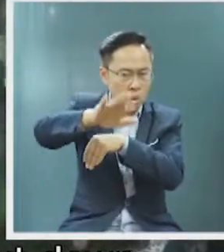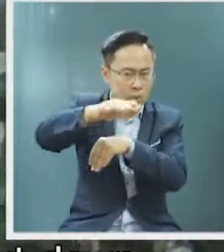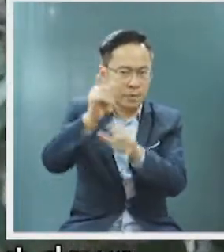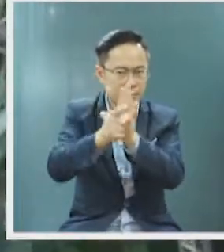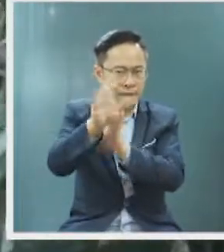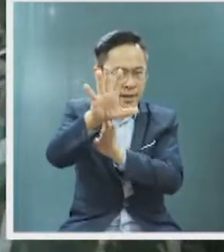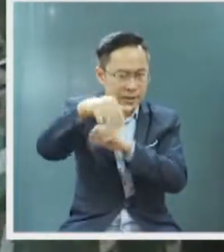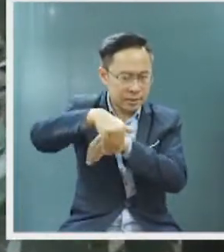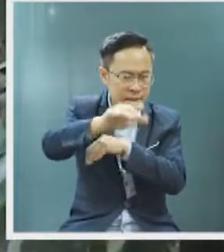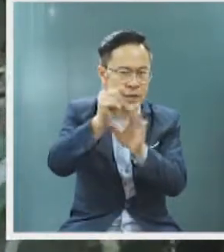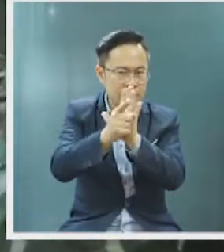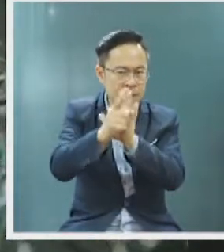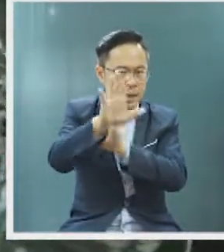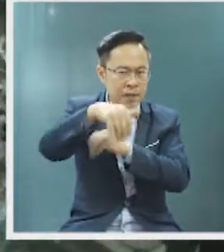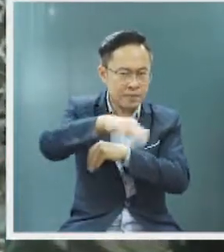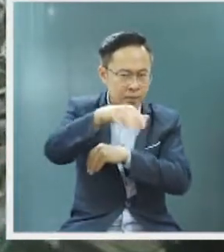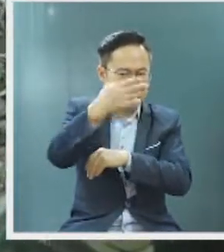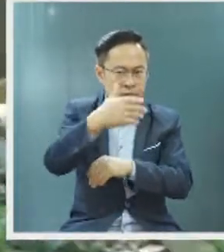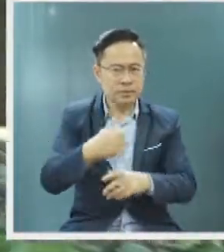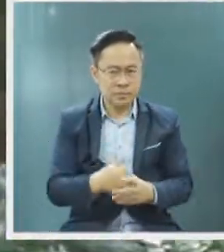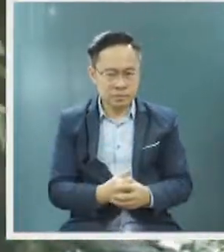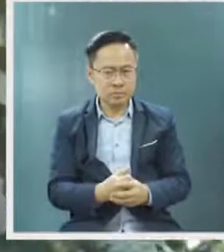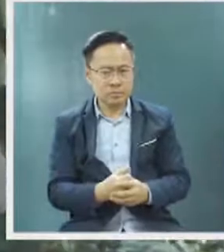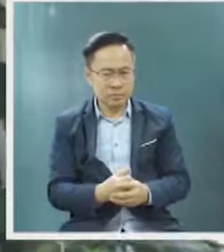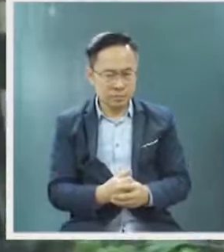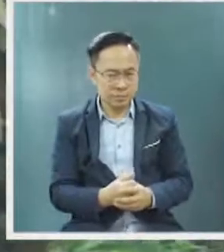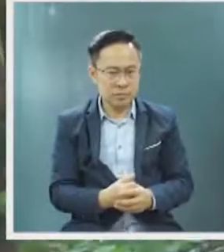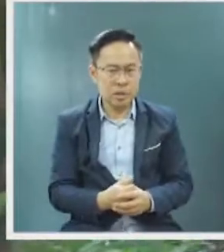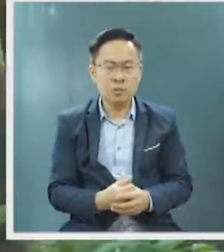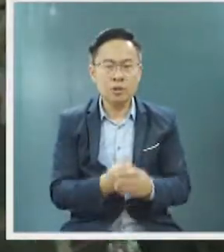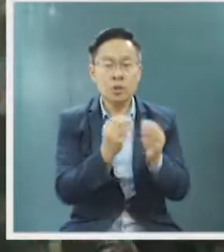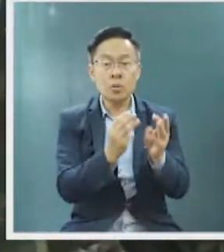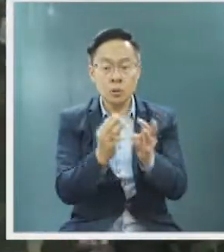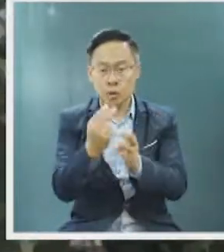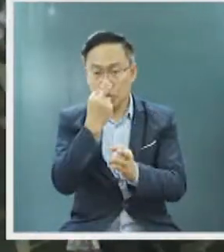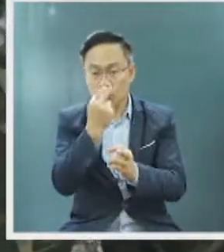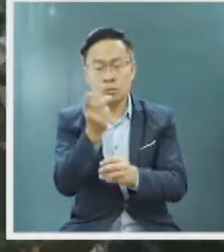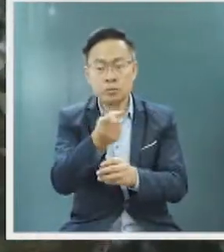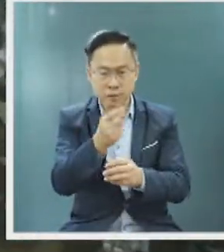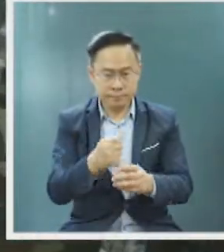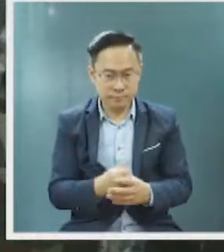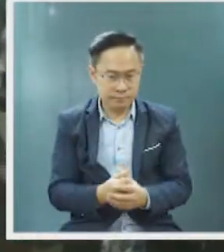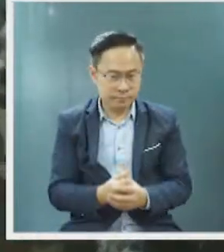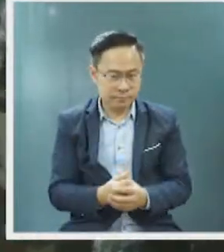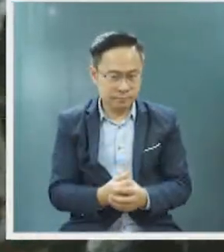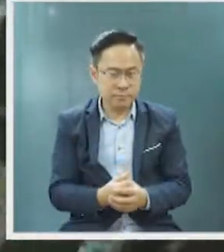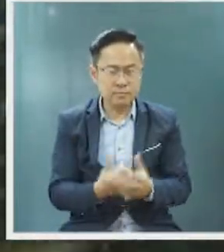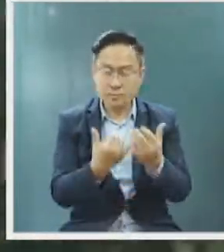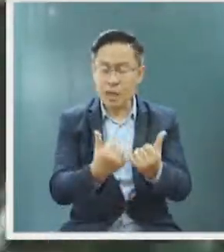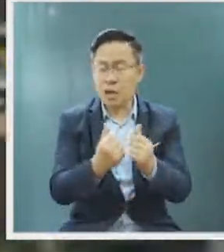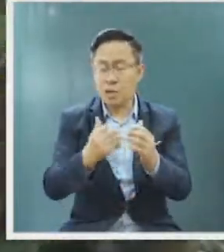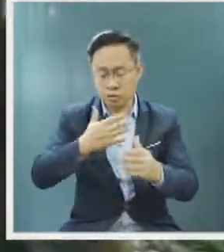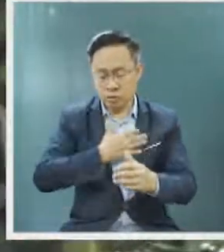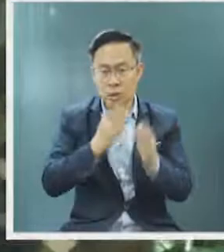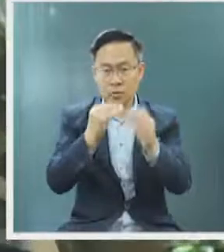คือไม้พวกนี้มันจะบ่งบอกว่ามันโดนฟันมากี่วันเขาจะใช้แบบนี้เพราะว่าเพื่อไม่ให้เป็นที่สะดุดตา